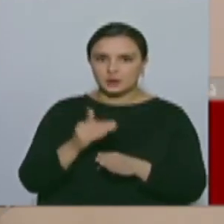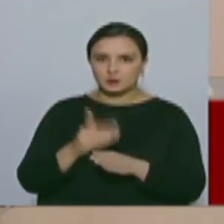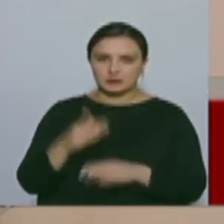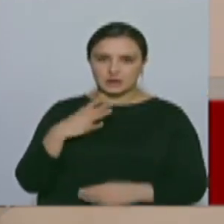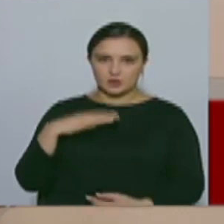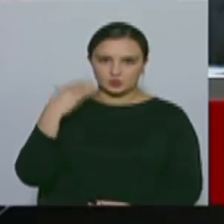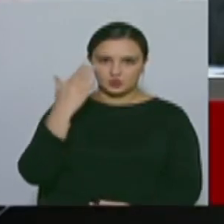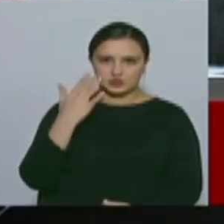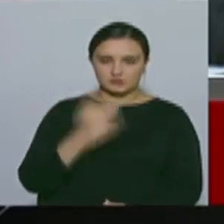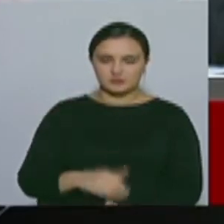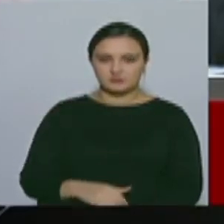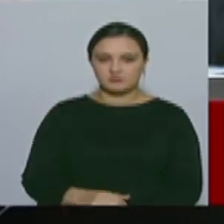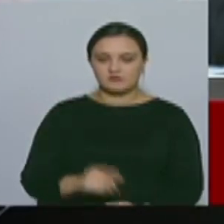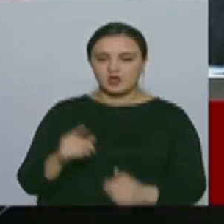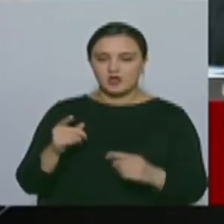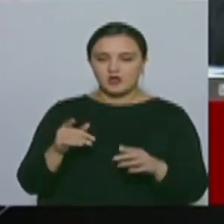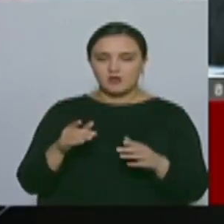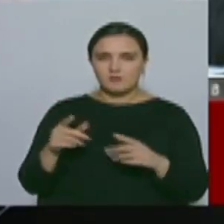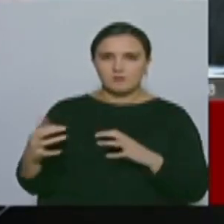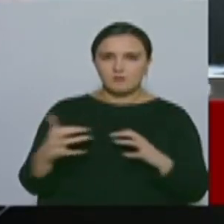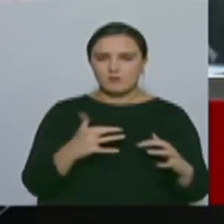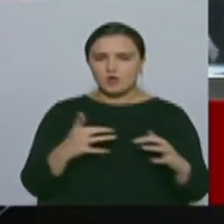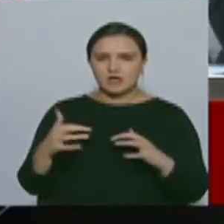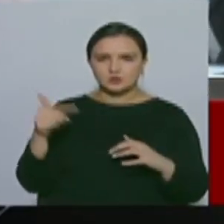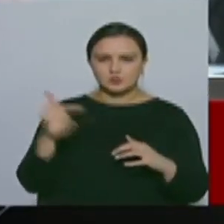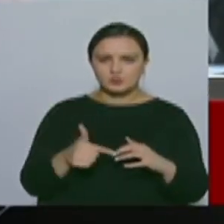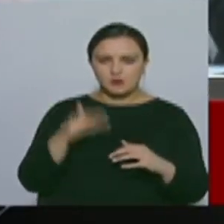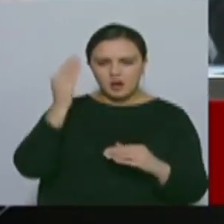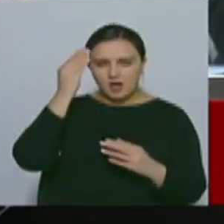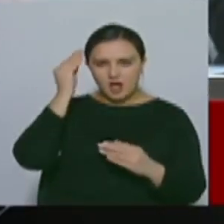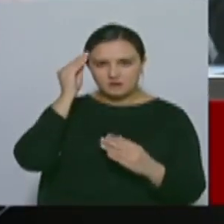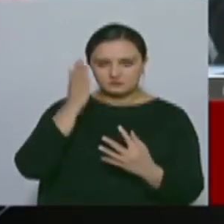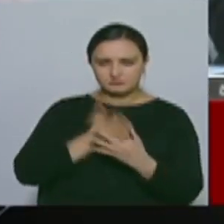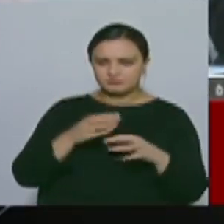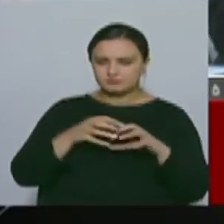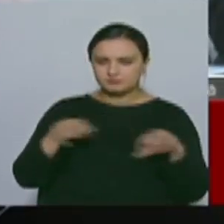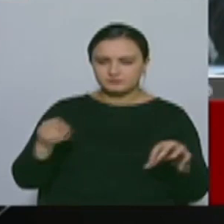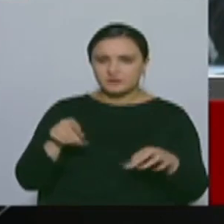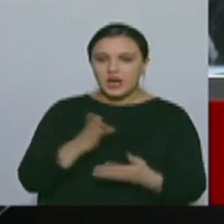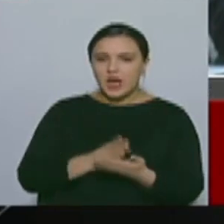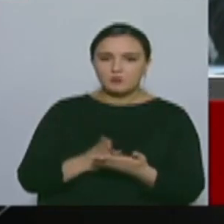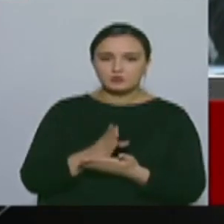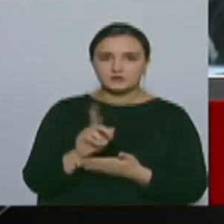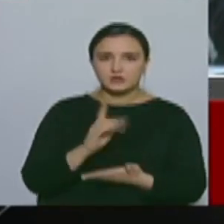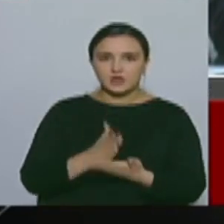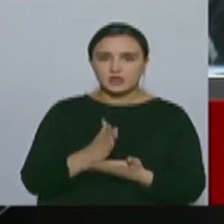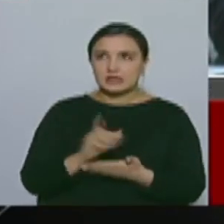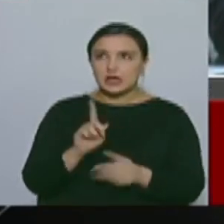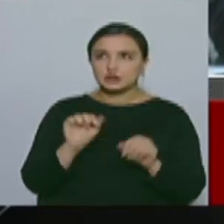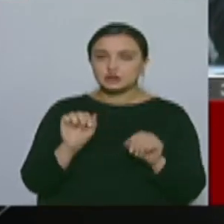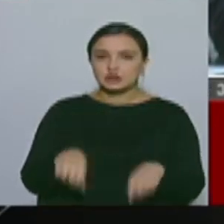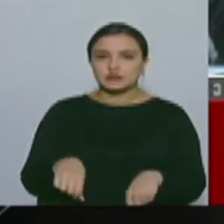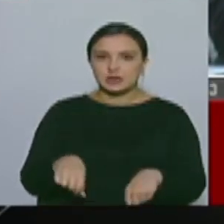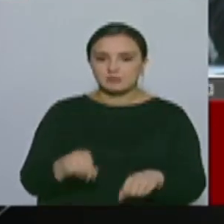ქართულ ოცნებას. პოლარიზაციიდან, ამ მკვეთრი პოლარიზაციიდან გამოსავალს თუ ხედავთ, რა შეიძლება რომ მოხდეს, რა შეიძლება